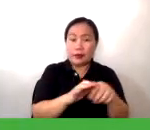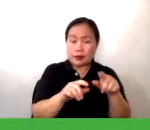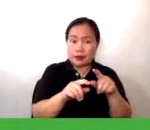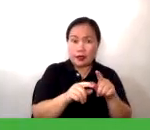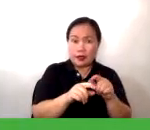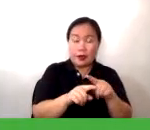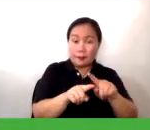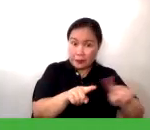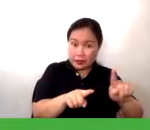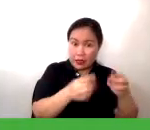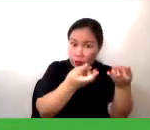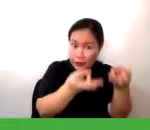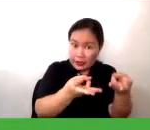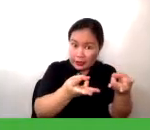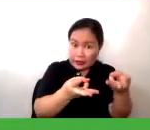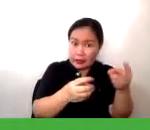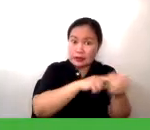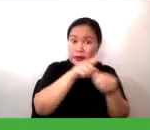anong tawag nito?